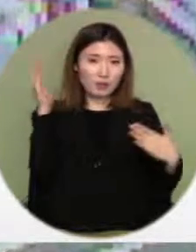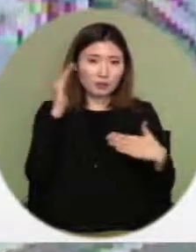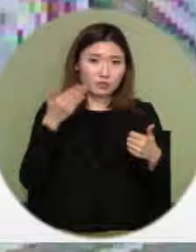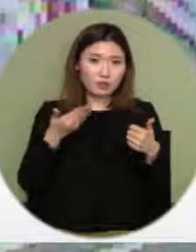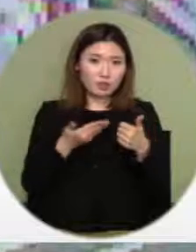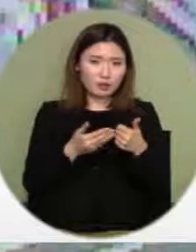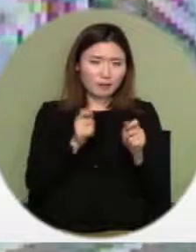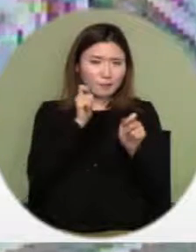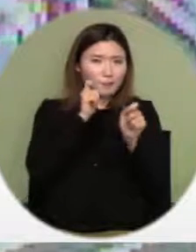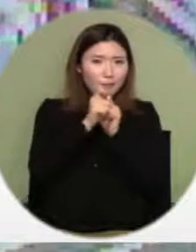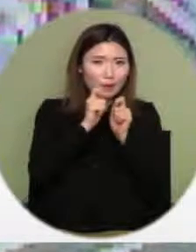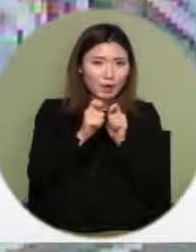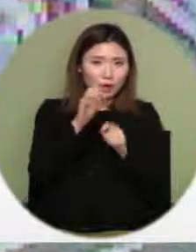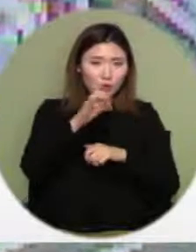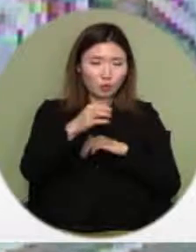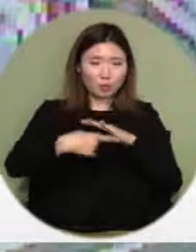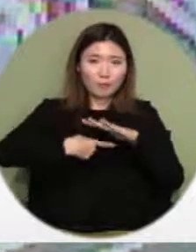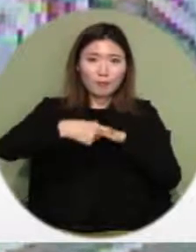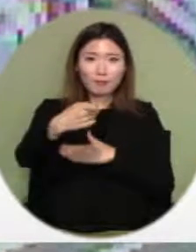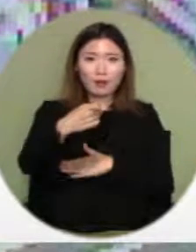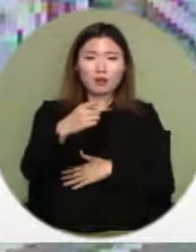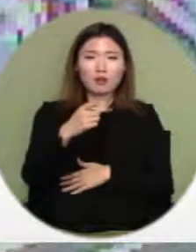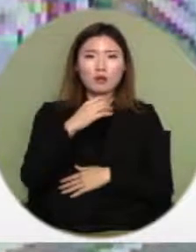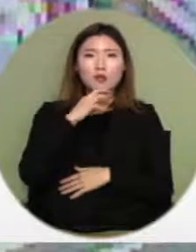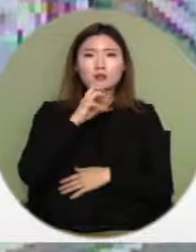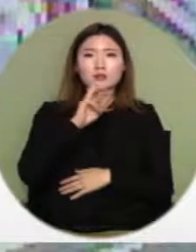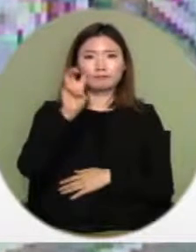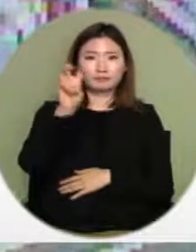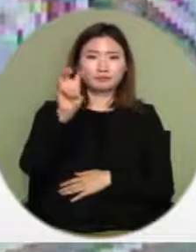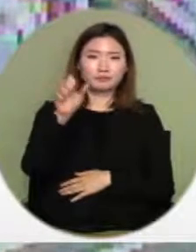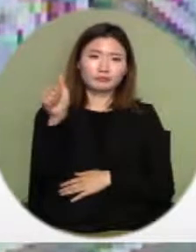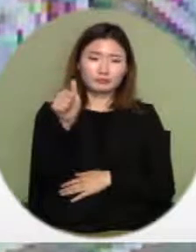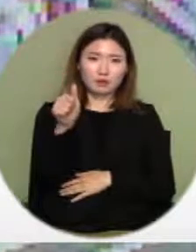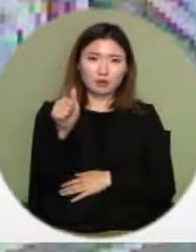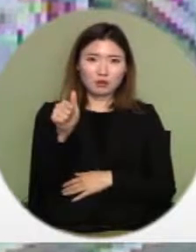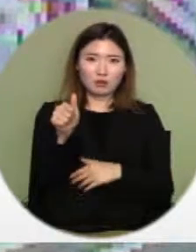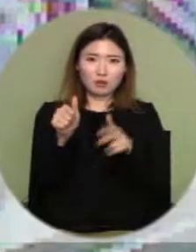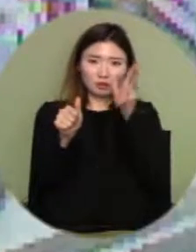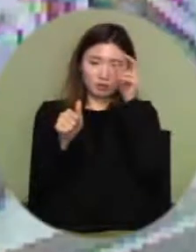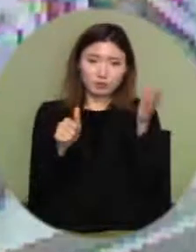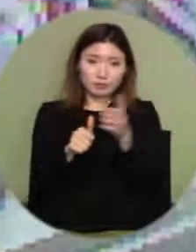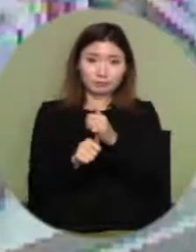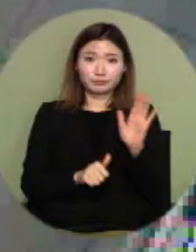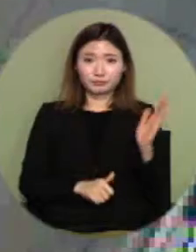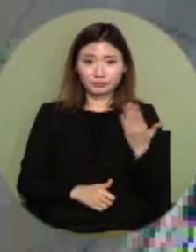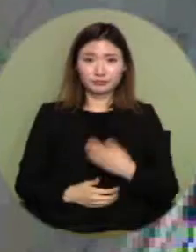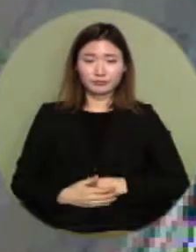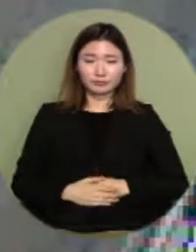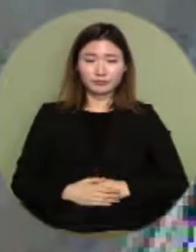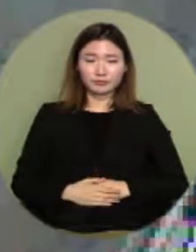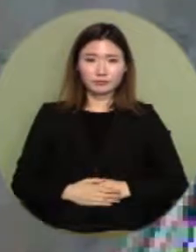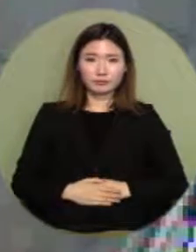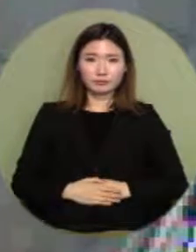사기를 쳐 돈을 빼돌린 30대 남성이 경찰에 붙잡혔습니다. 이우진 기자의 보도입니다.